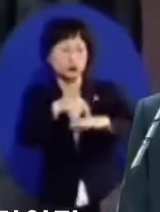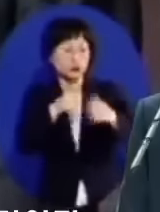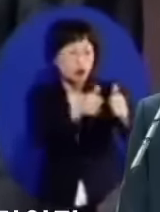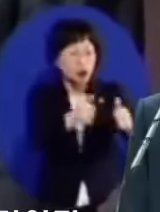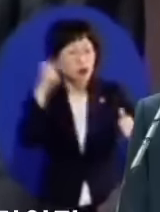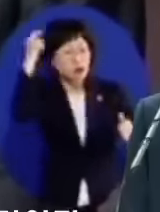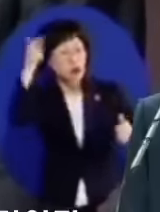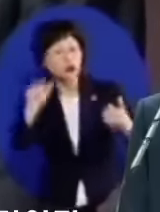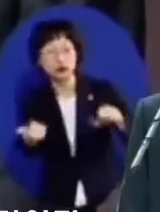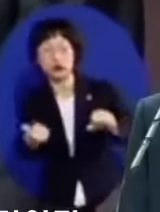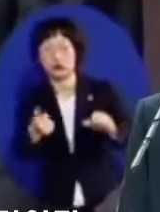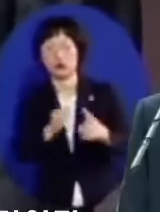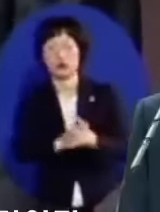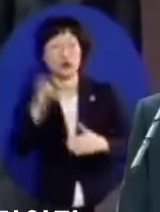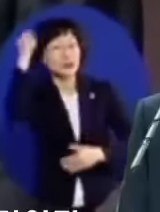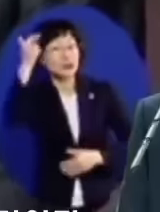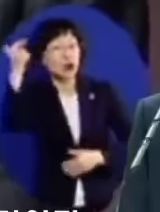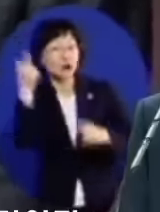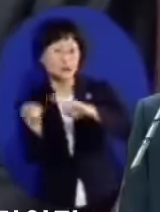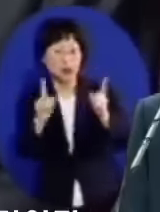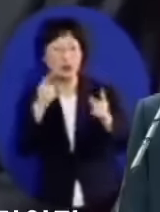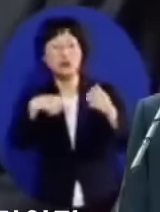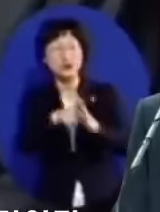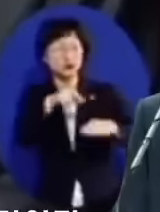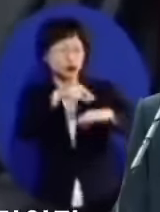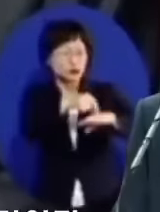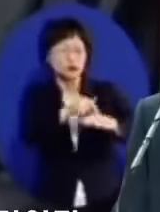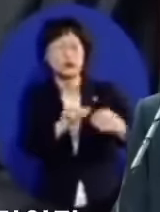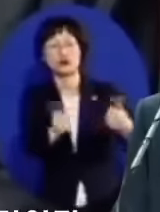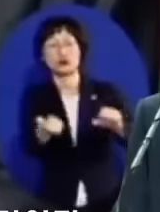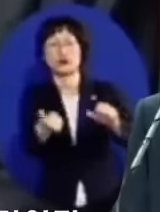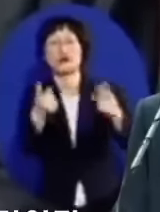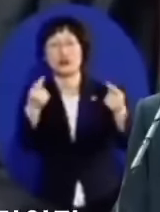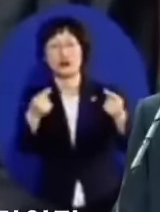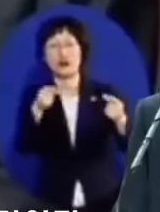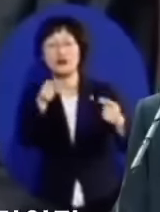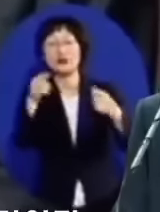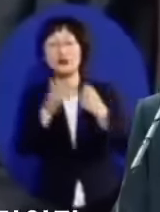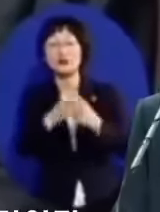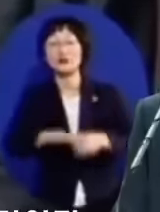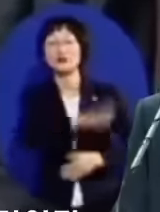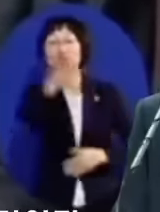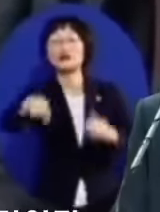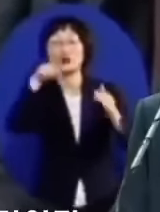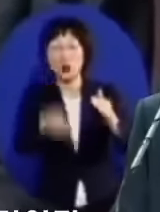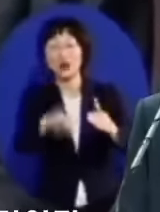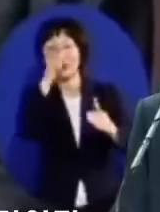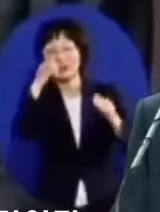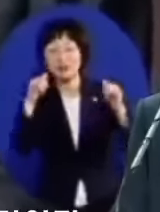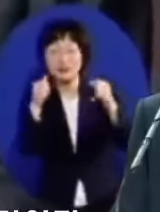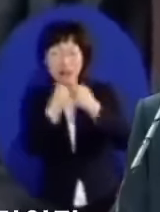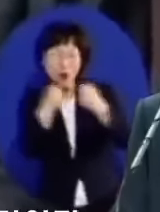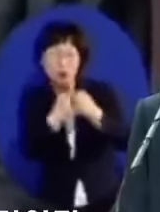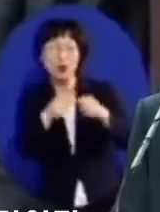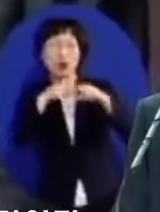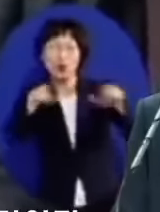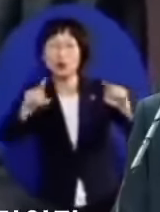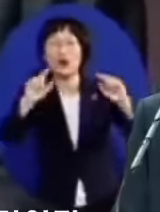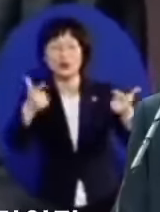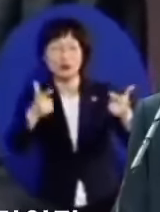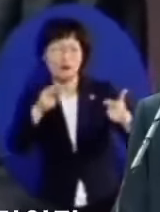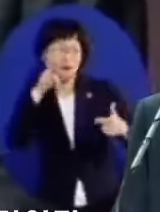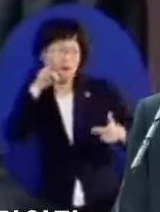죽는다. 영이 살려면 육신을 죽여야 된다. 그러므로 우리 속에 일어나는 싸움은 보통 싸움이 아니라